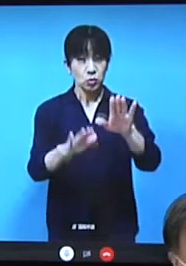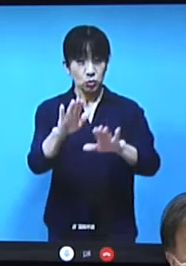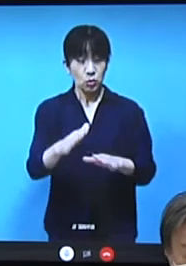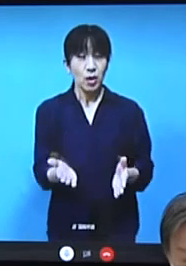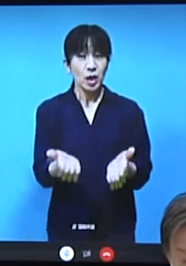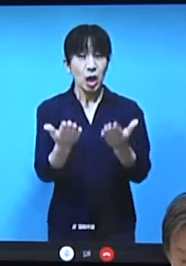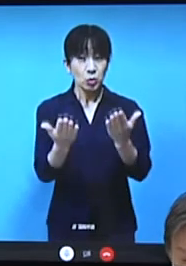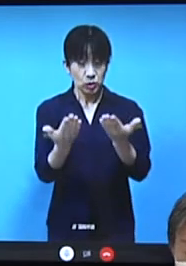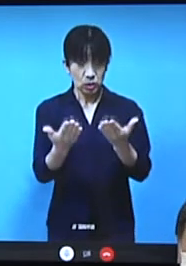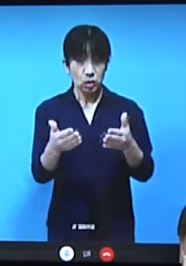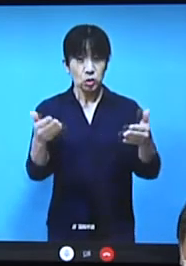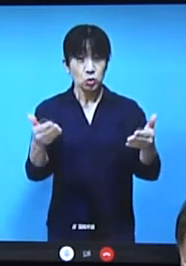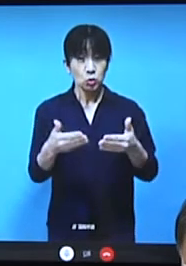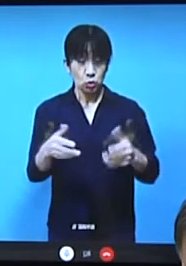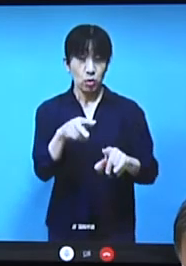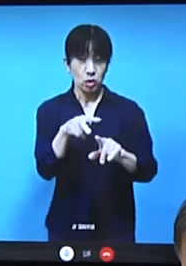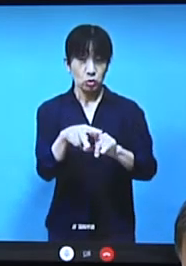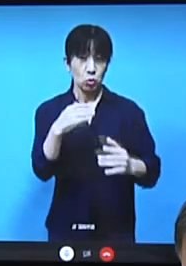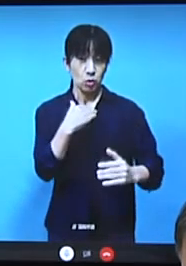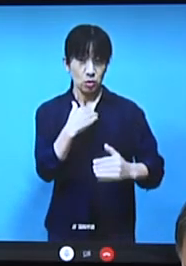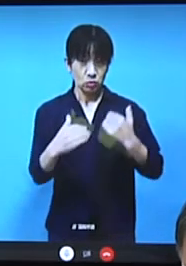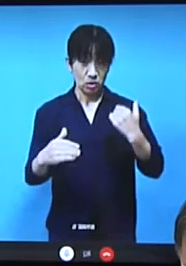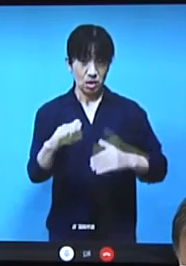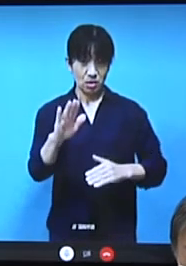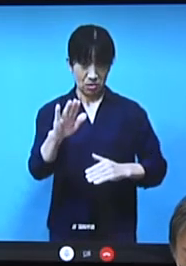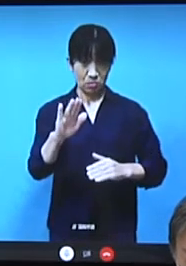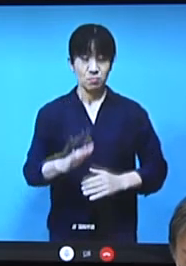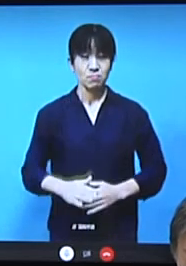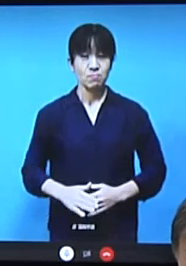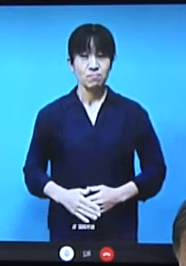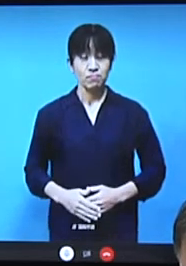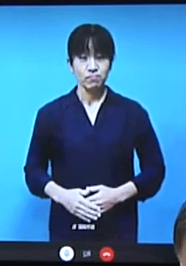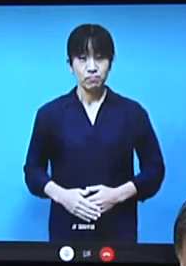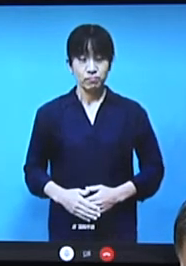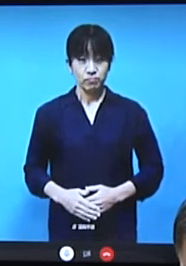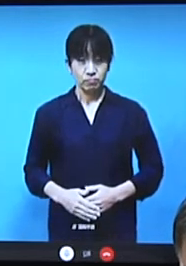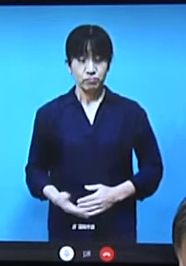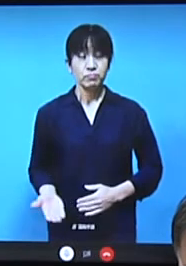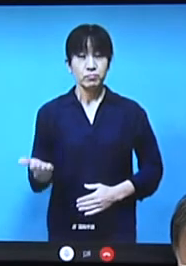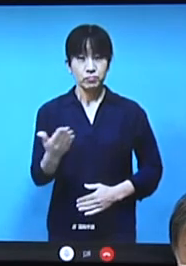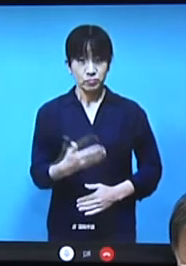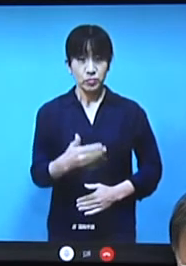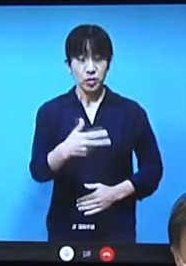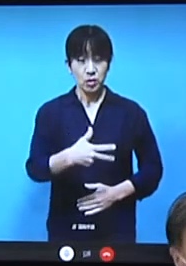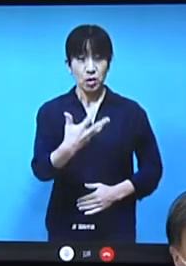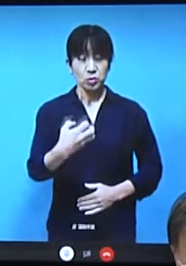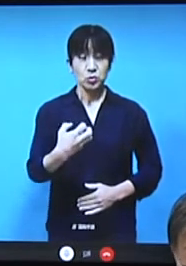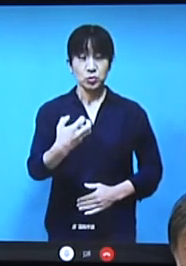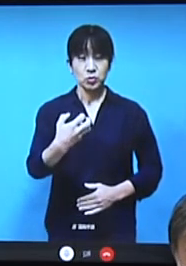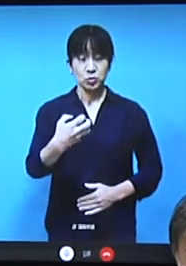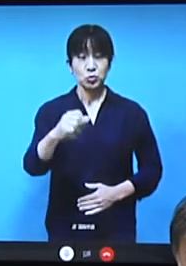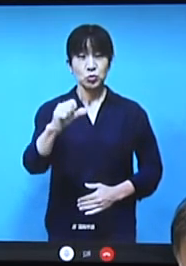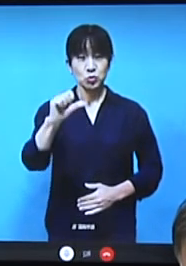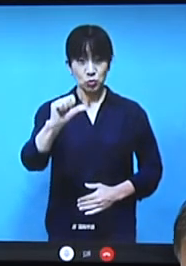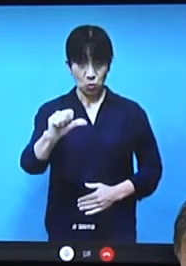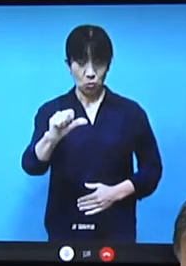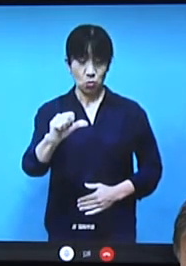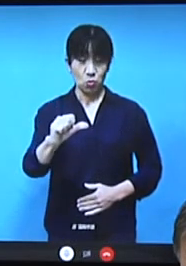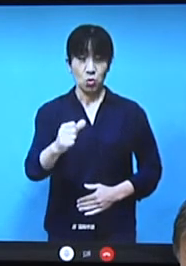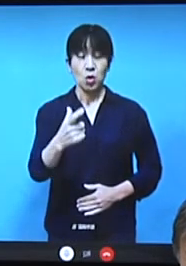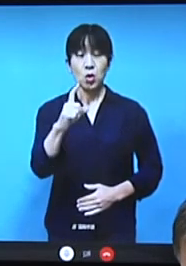職業小学生です。それから785の方は10歳未満の男性